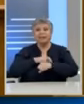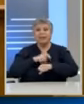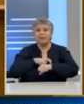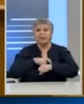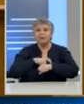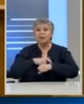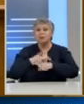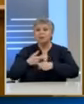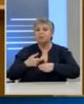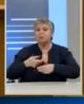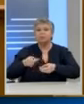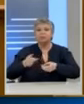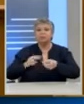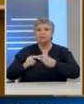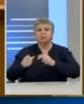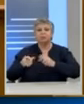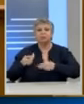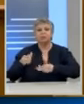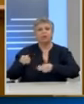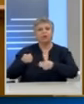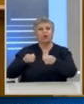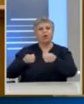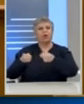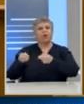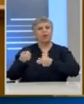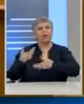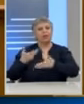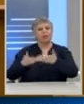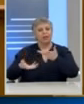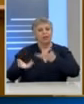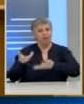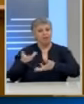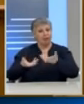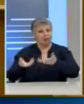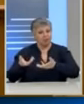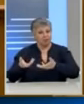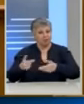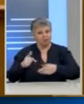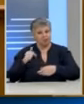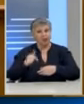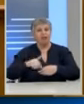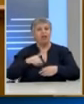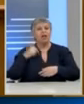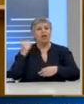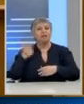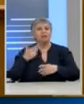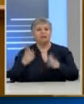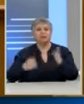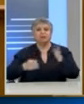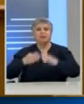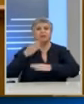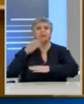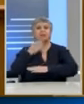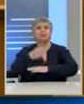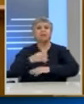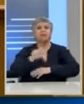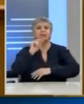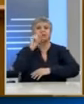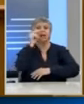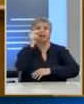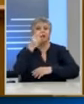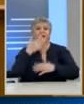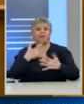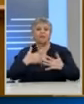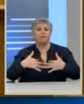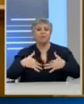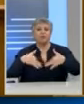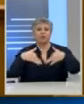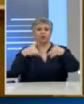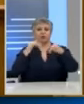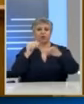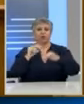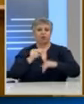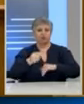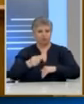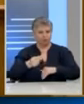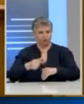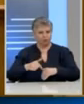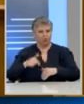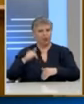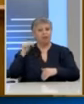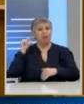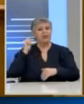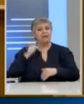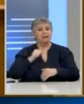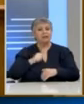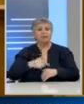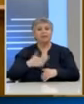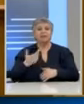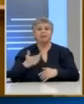όσο διαπραγματευόμασταν, δίνατε μάχη στο Ευρωκοινοβούλιο ενάντια στην Κομισιόν σαν οι πιο καλοί φίλοι του Διεθνούς Νομισματικού Ταμείου και